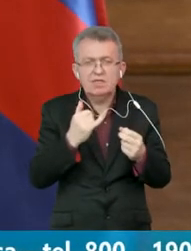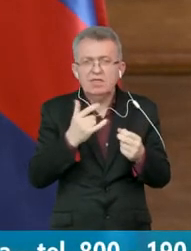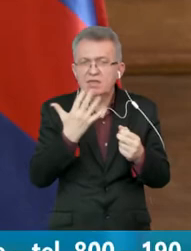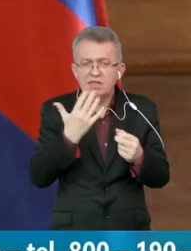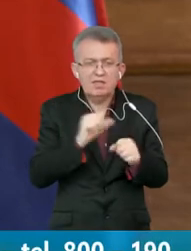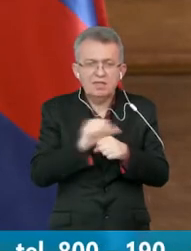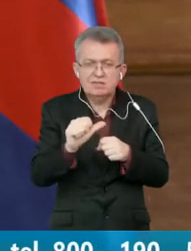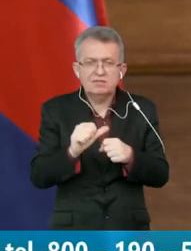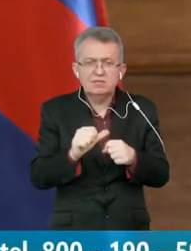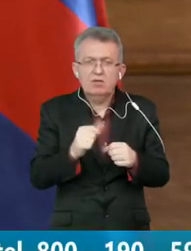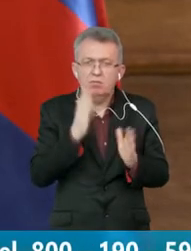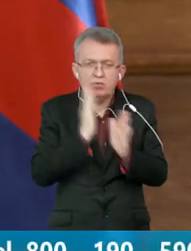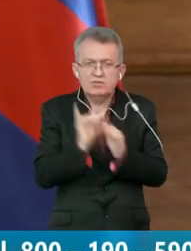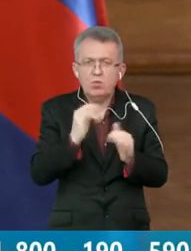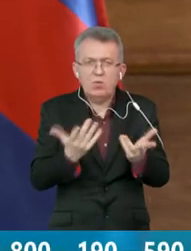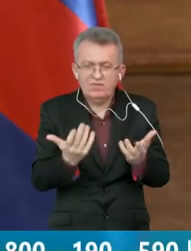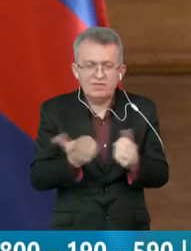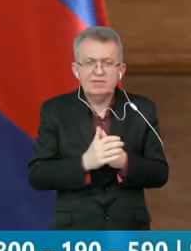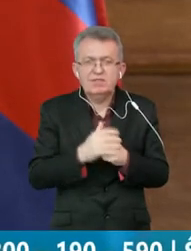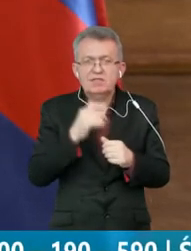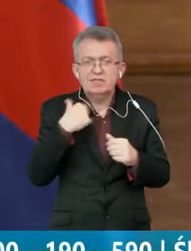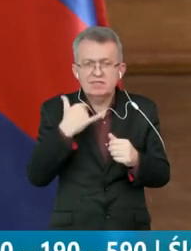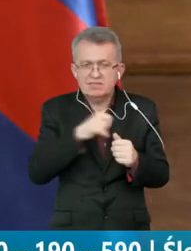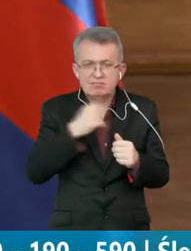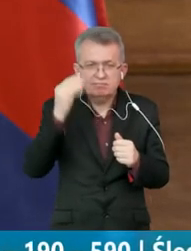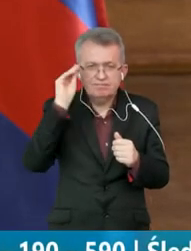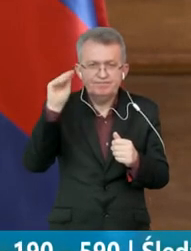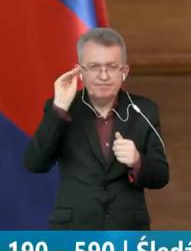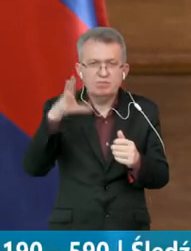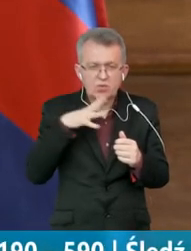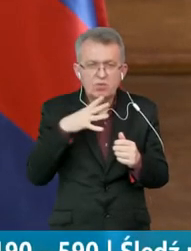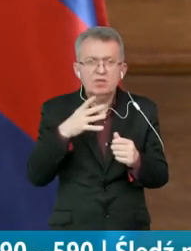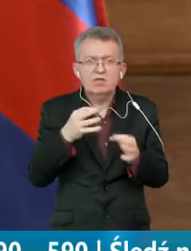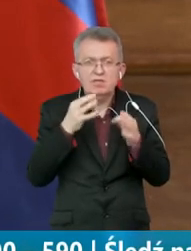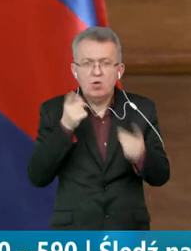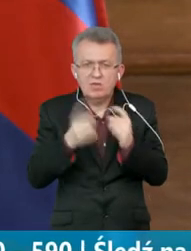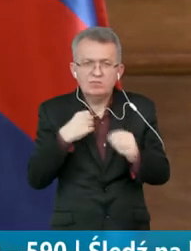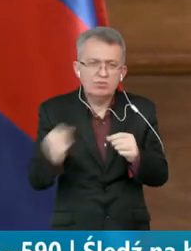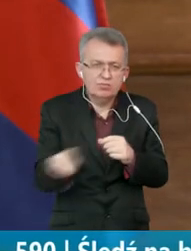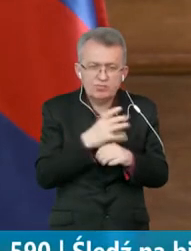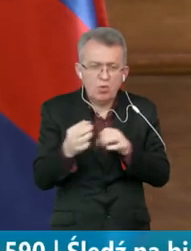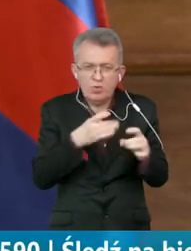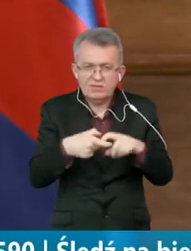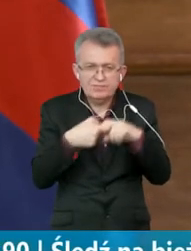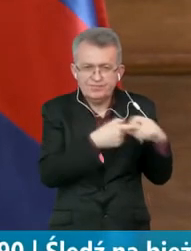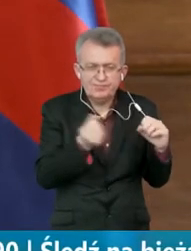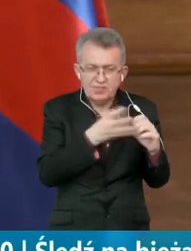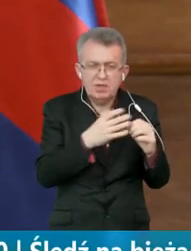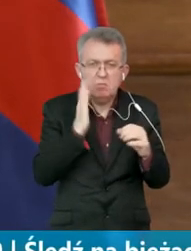to zawsze takie proste i oczywiste. Sam zgłaszałem parokrotnie wraki, niektóre były usuwane natychmiast, niektóre trzeba poczekać